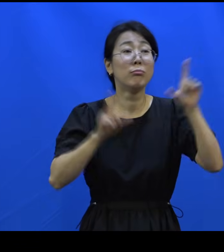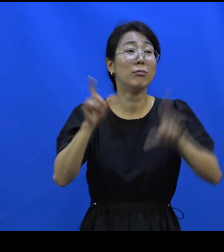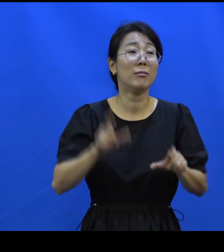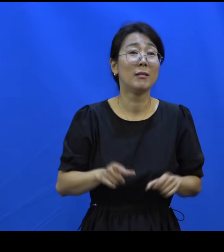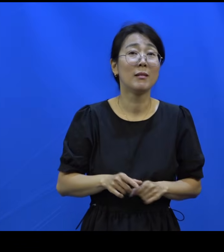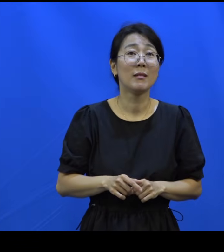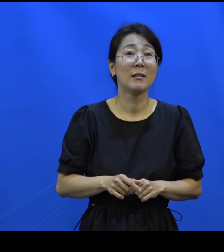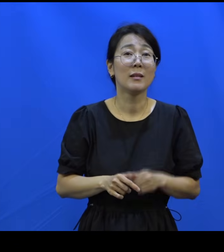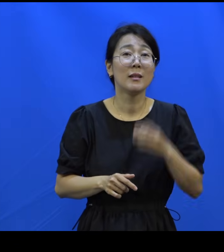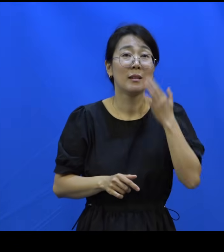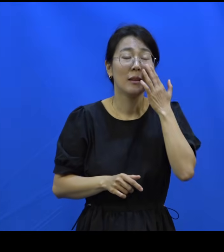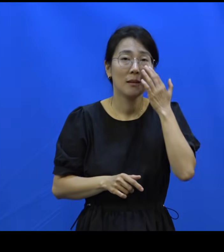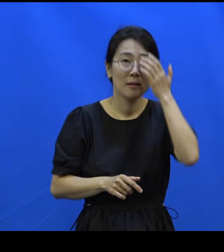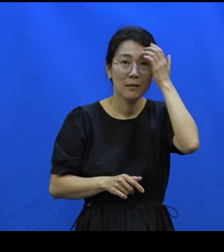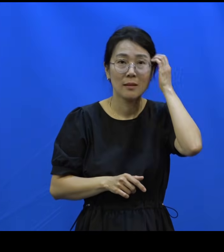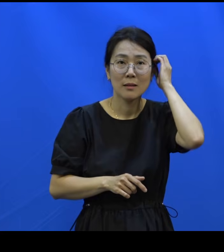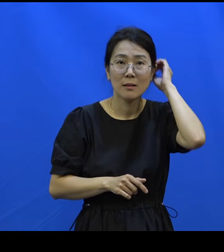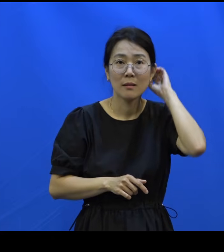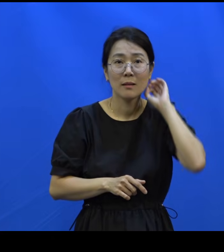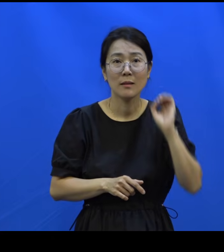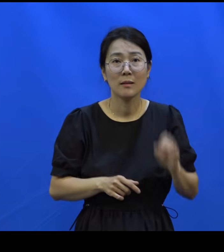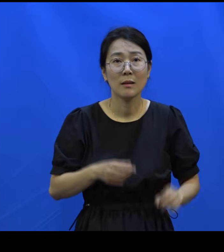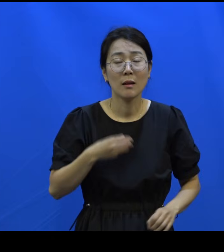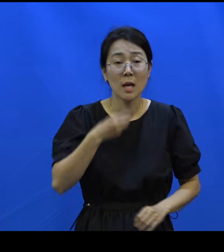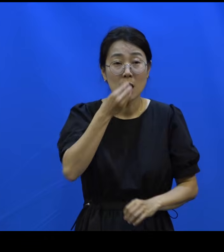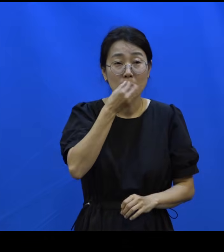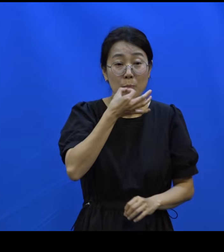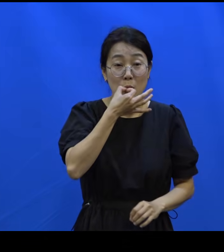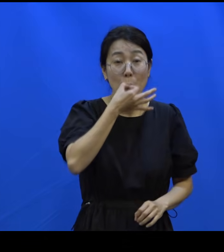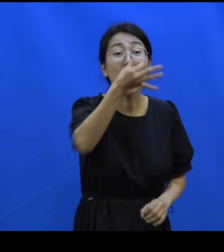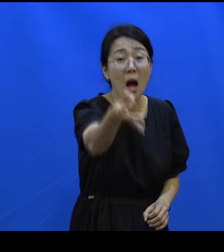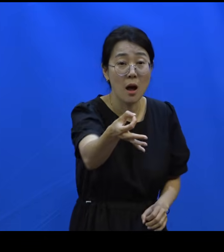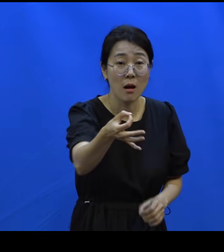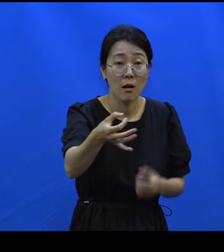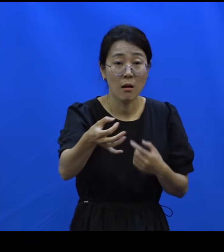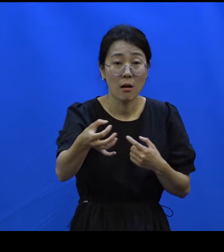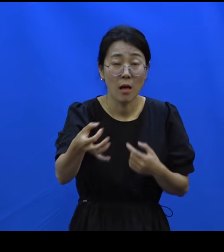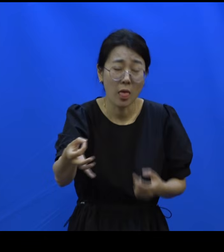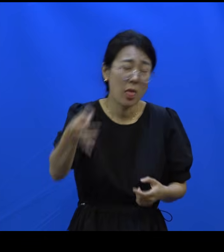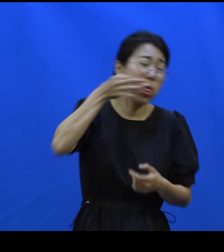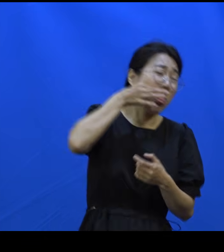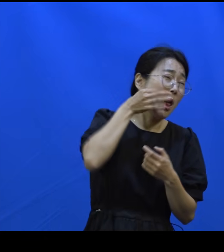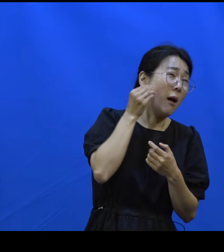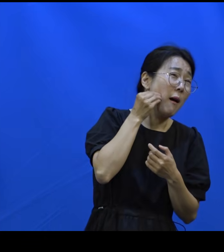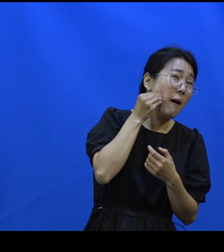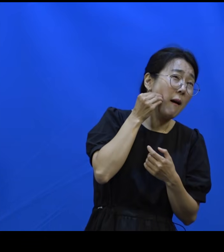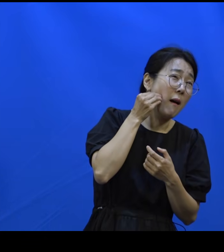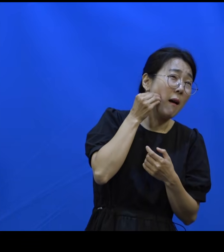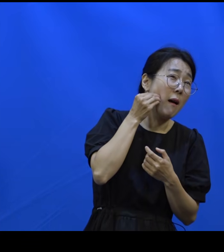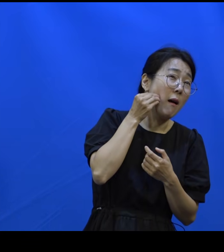침을 닦으면 안 된대요. 침 닦으면 그 사람이 기분 나빠하기 때문에 기다려야 돼요. 마를 때까지.